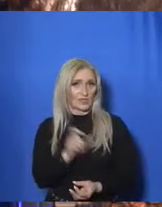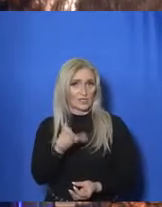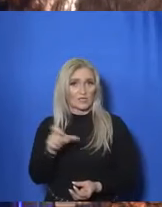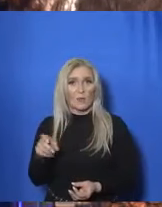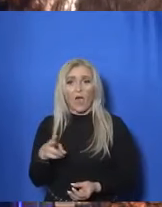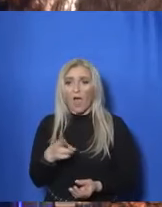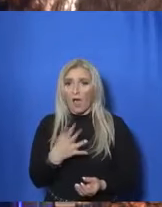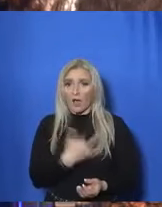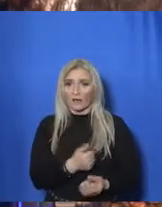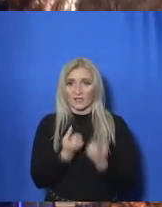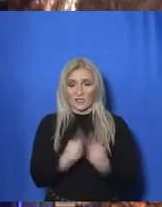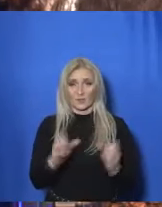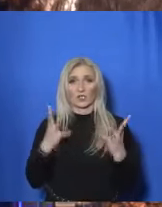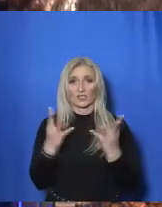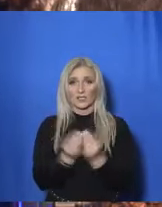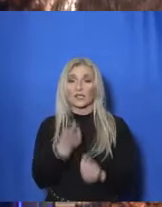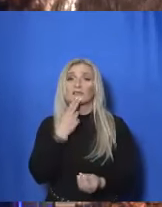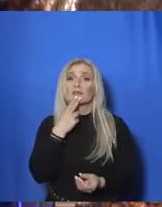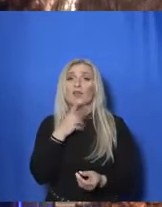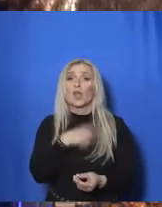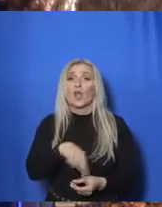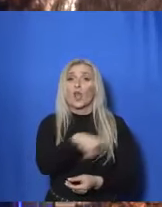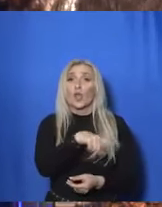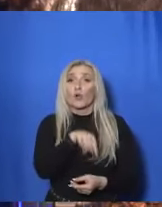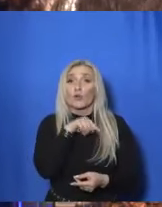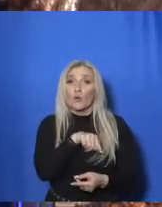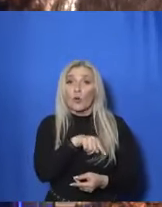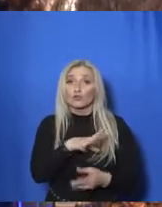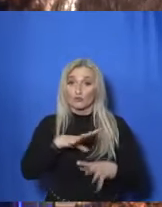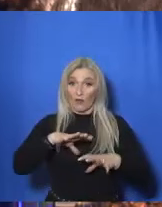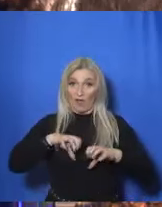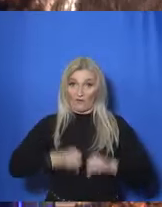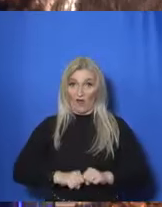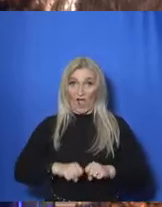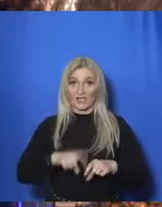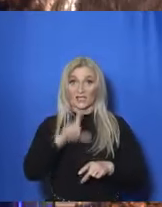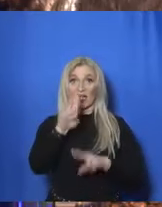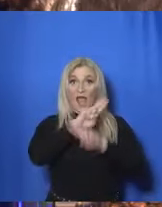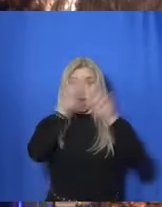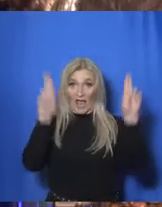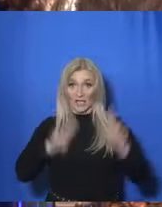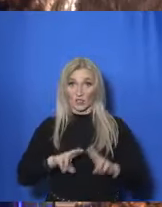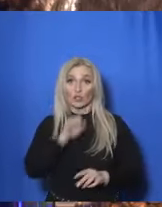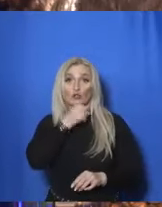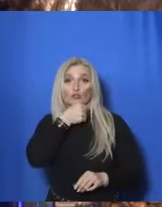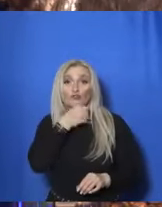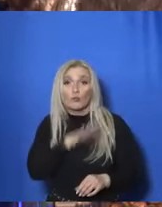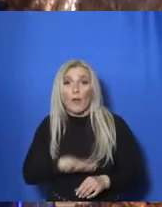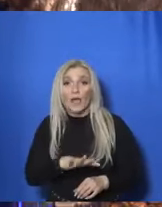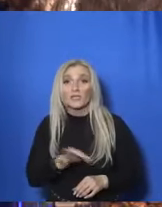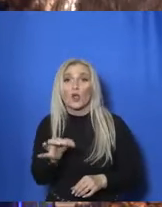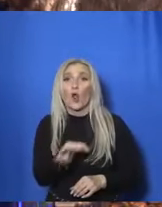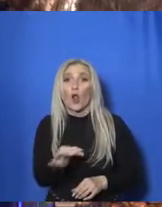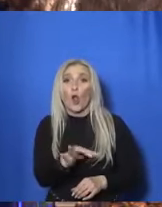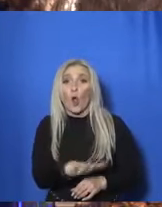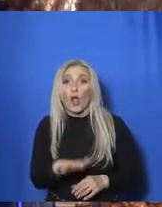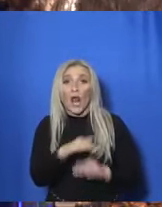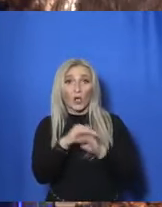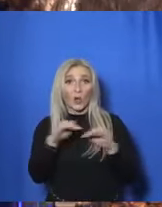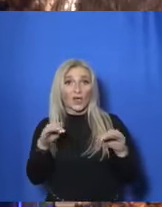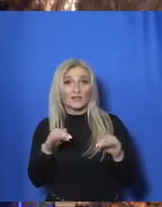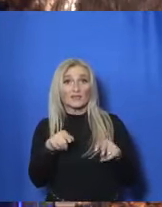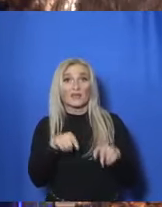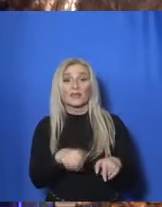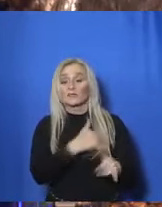Hrvatske demokratske zajednice koji su na vlasti na nacionalnoj, županijskoj i lokalnoj razini